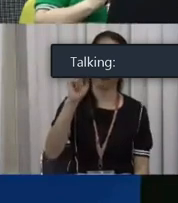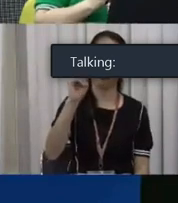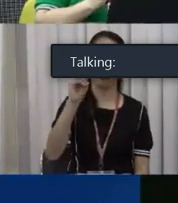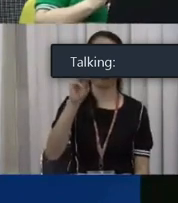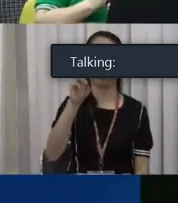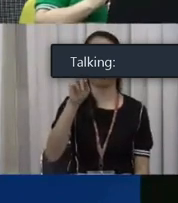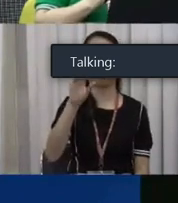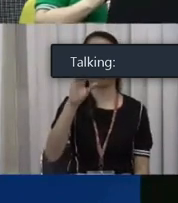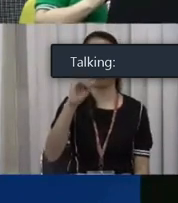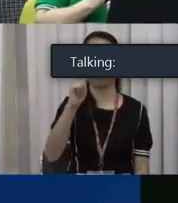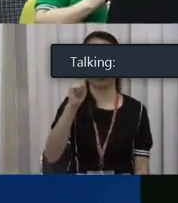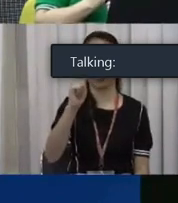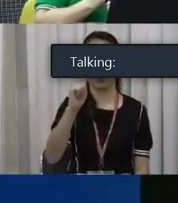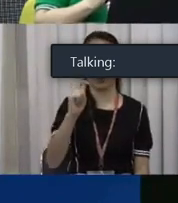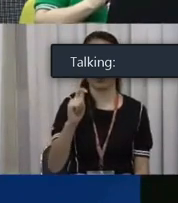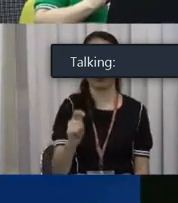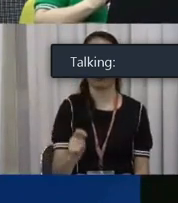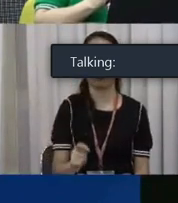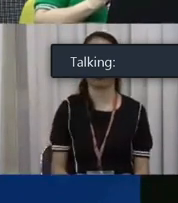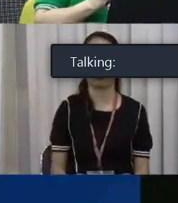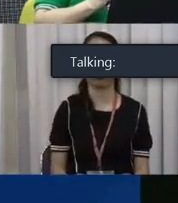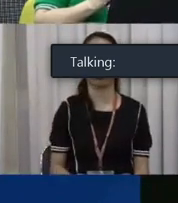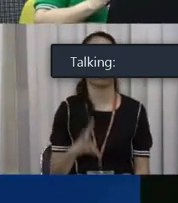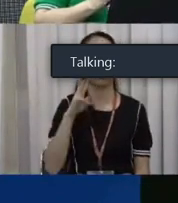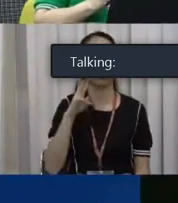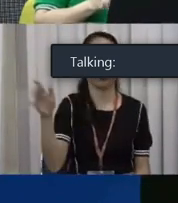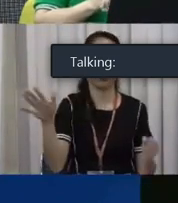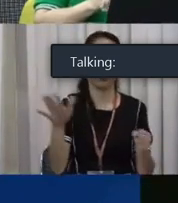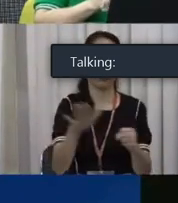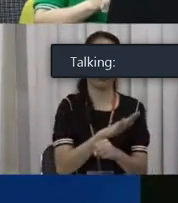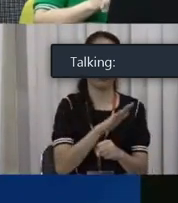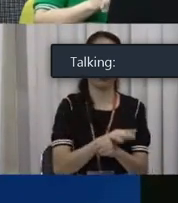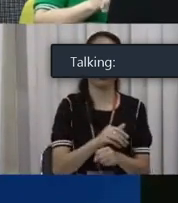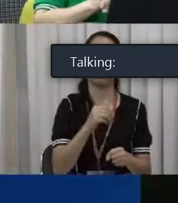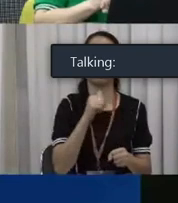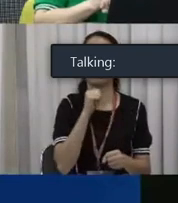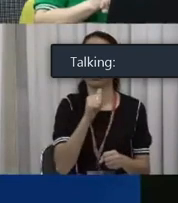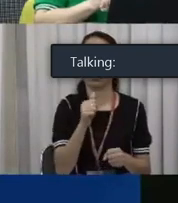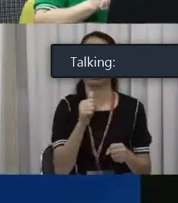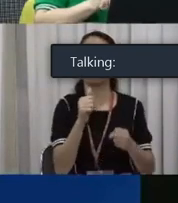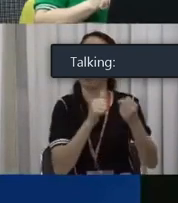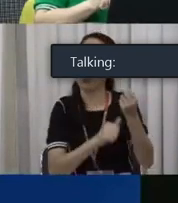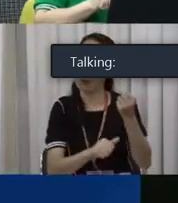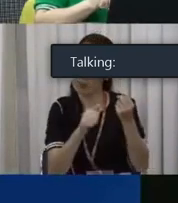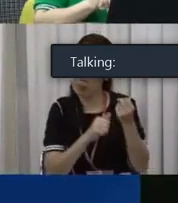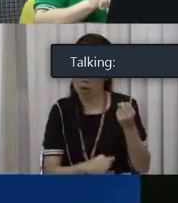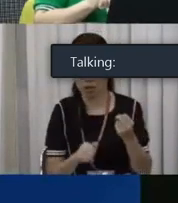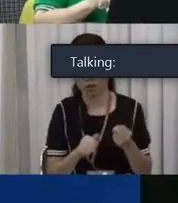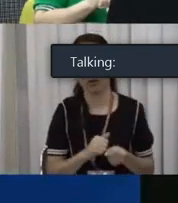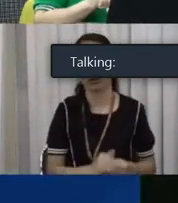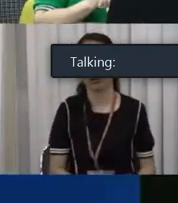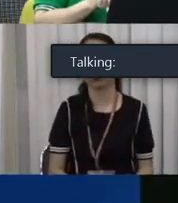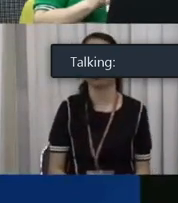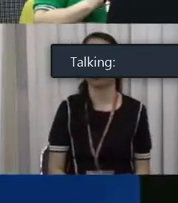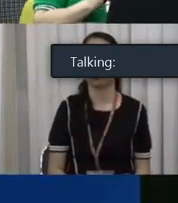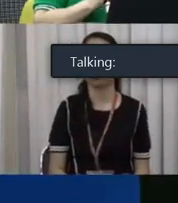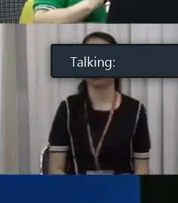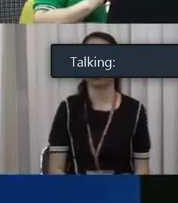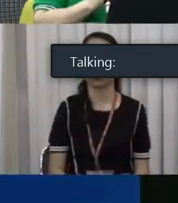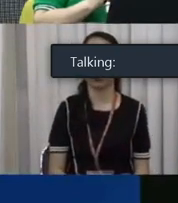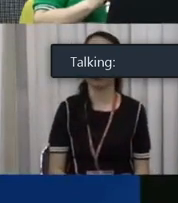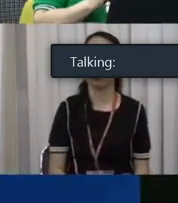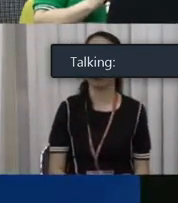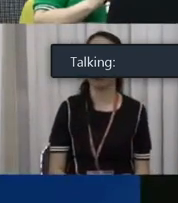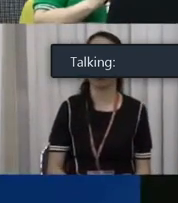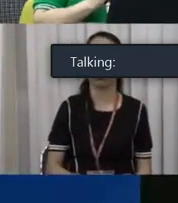disobedience, so na yung mga instructions from your boss, niya wa na to gituman. gross and habitual neglect of duty. Na imbes